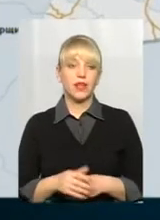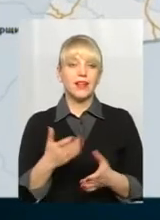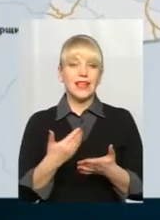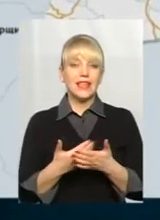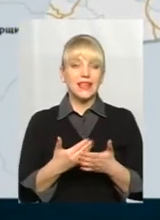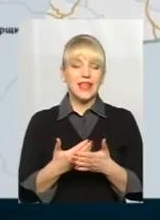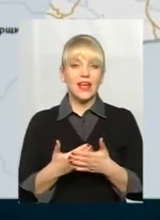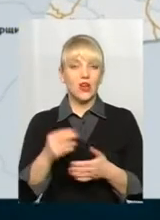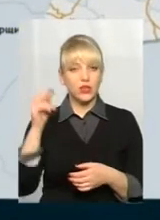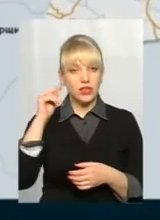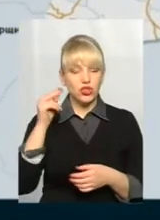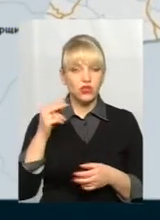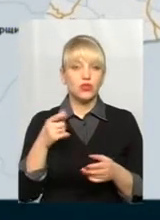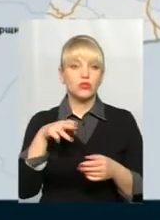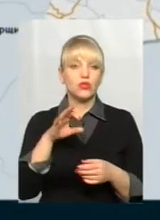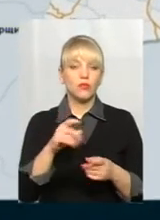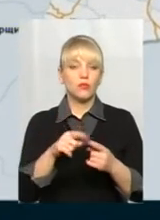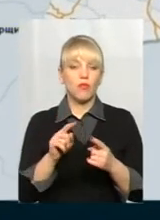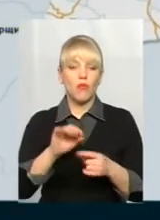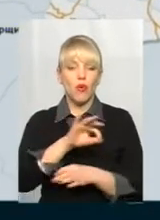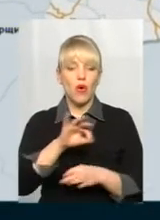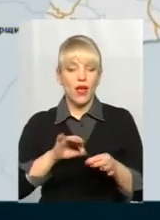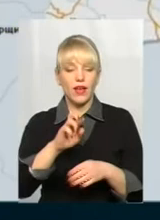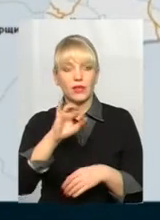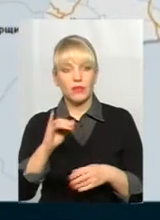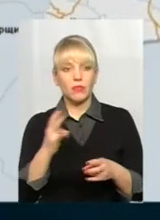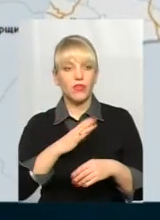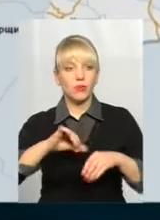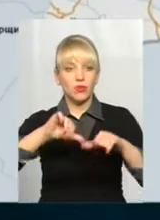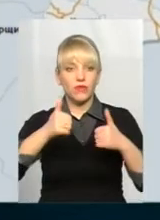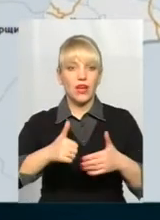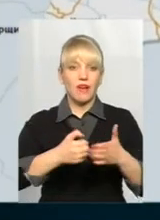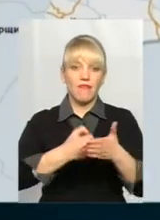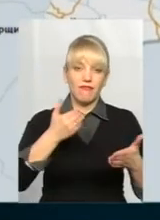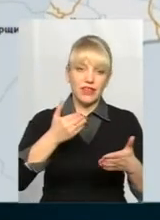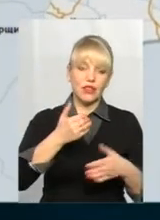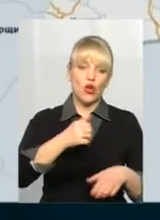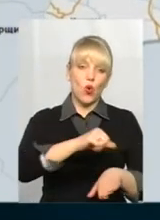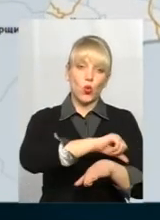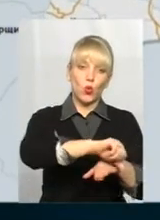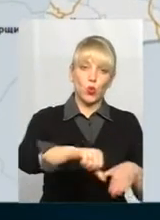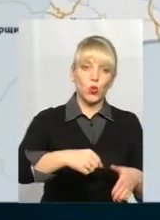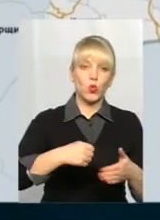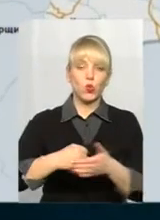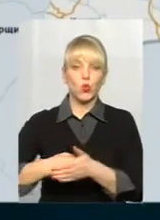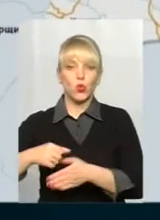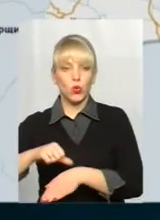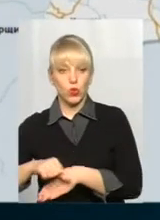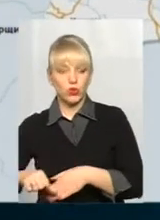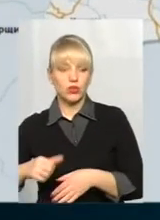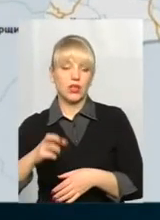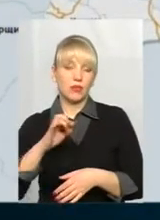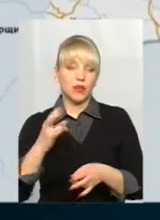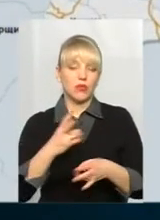теоретично, я так розумію, що проект мав би виглядати весь від кордону до кордону, так? Mm-hmm. Ми вже могли б. Мали б